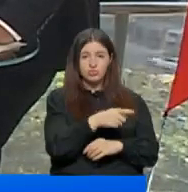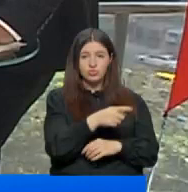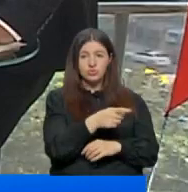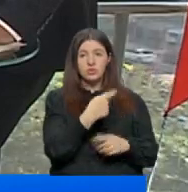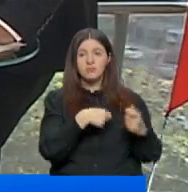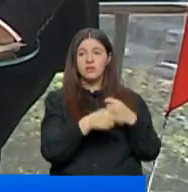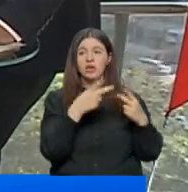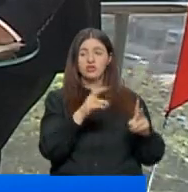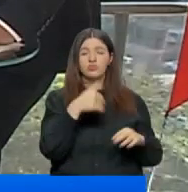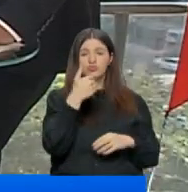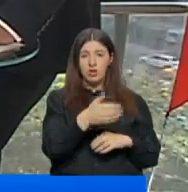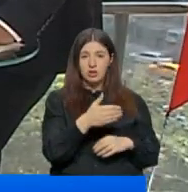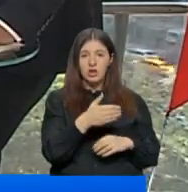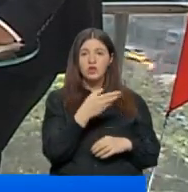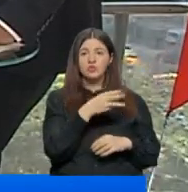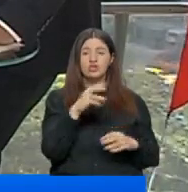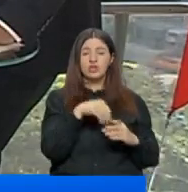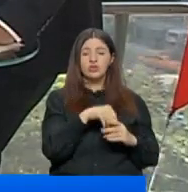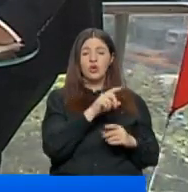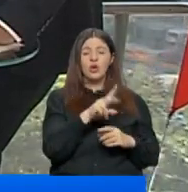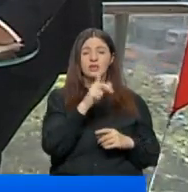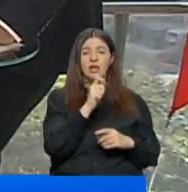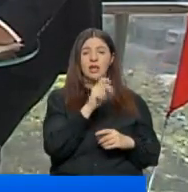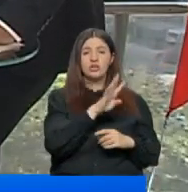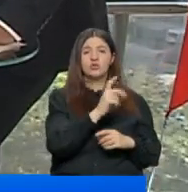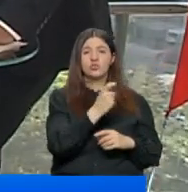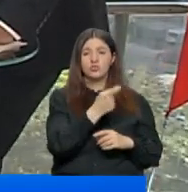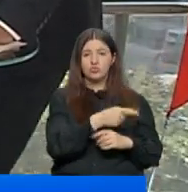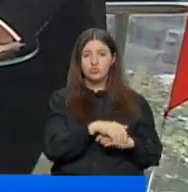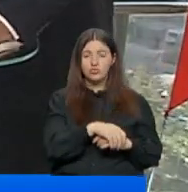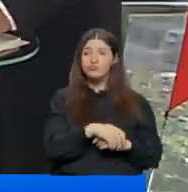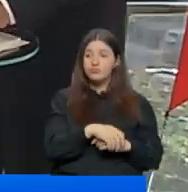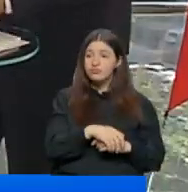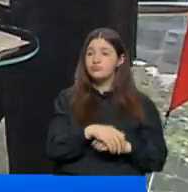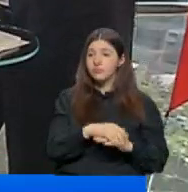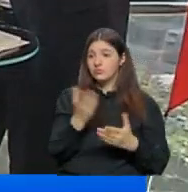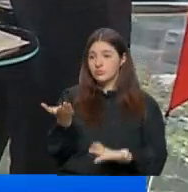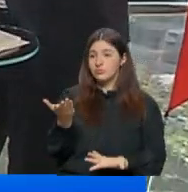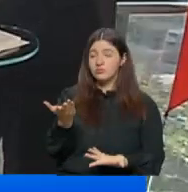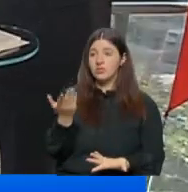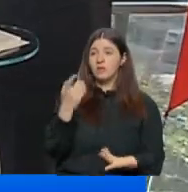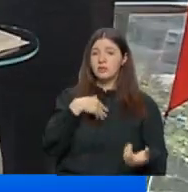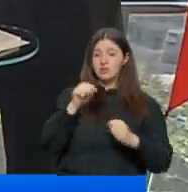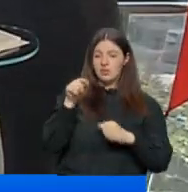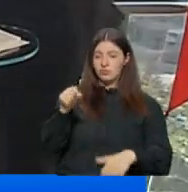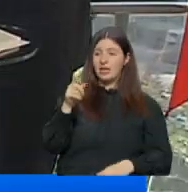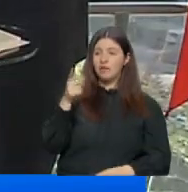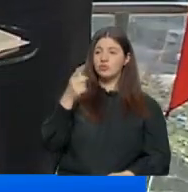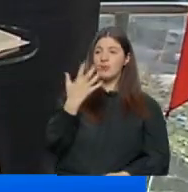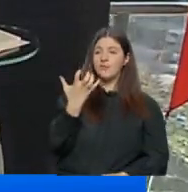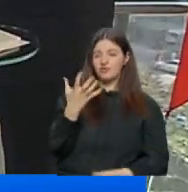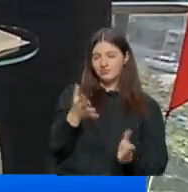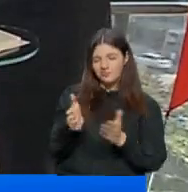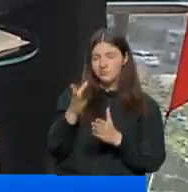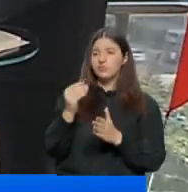işte piyasalar açıldıktan sonra. Euro içinde 17 lira 49 kuruş. Yani şimdi işte mesela isyan ettiğimiz şey bu. Hani %5